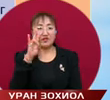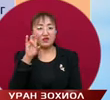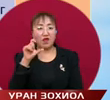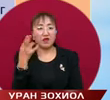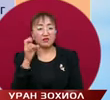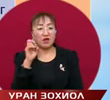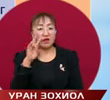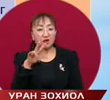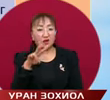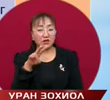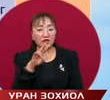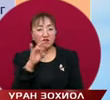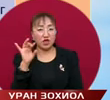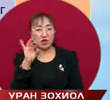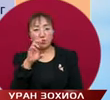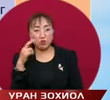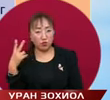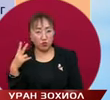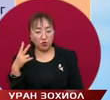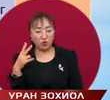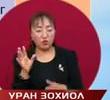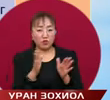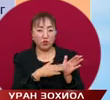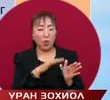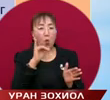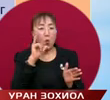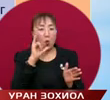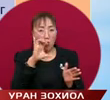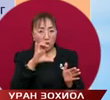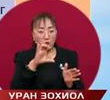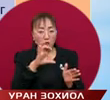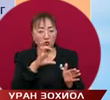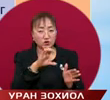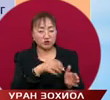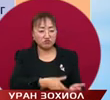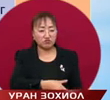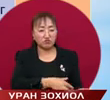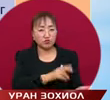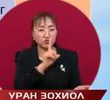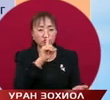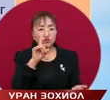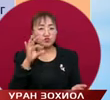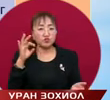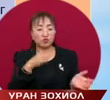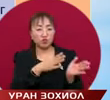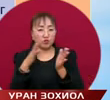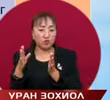шин дутам нэгдлийн төвийн барилгын ажлын ус зөөх ажилд яг таарна хэмээн бор атыг нь авч